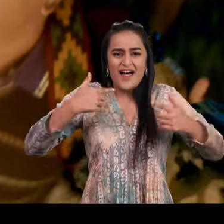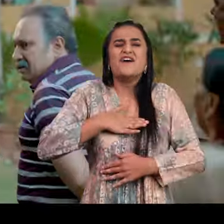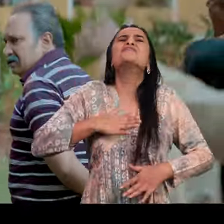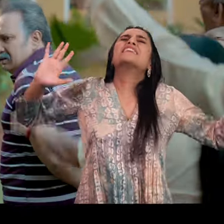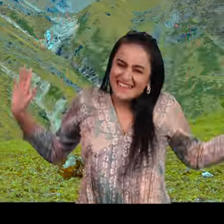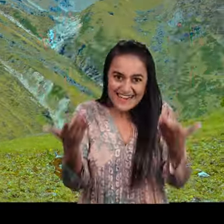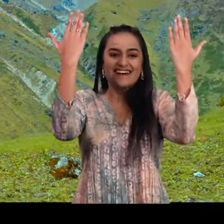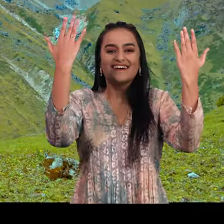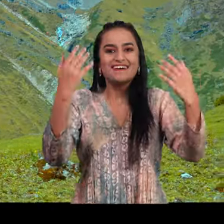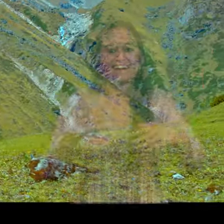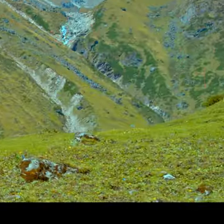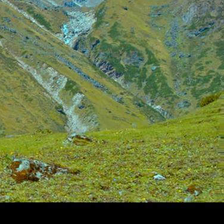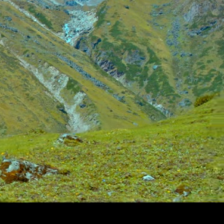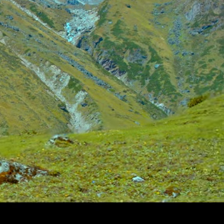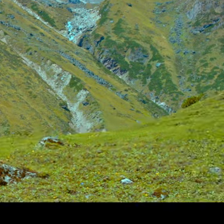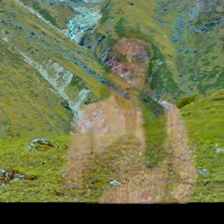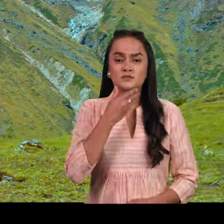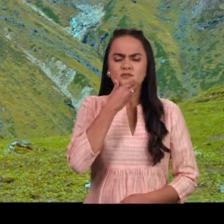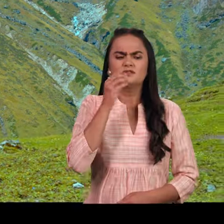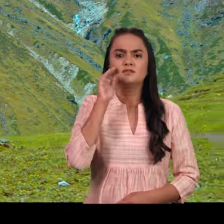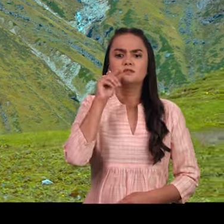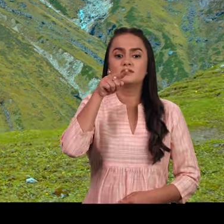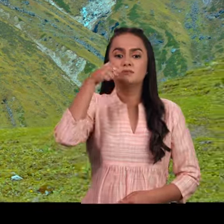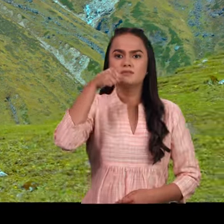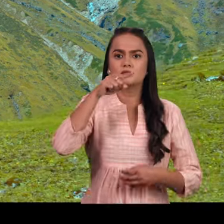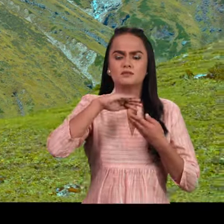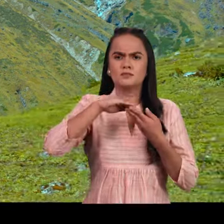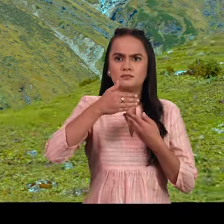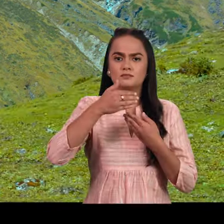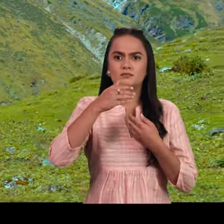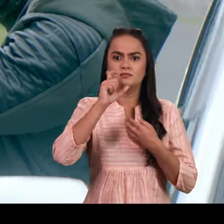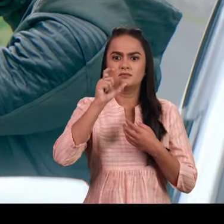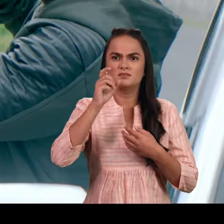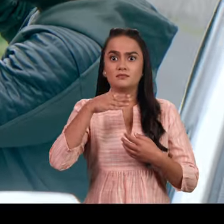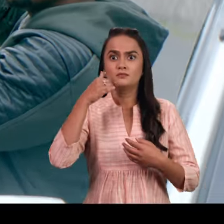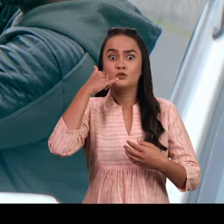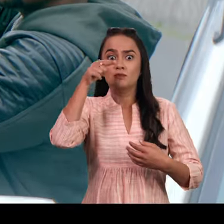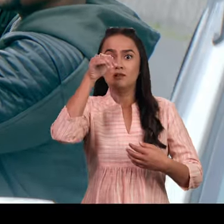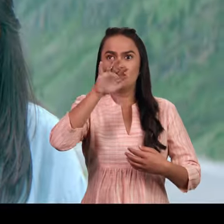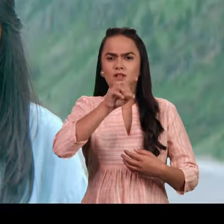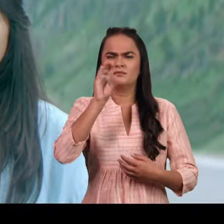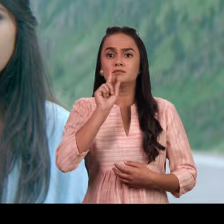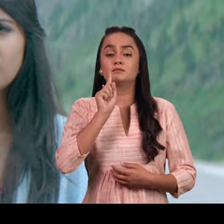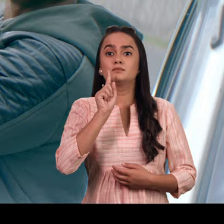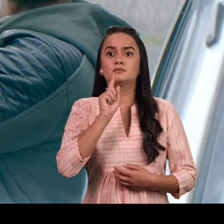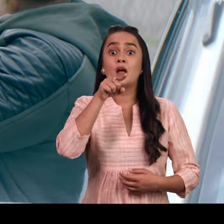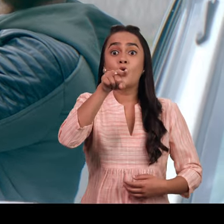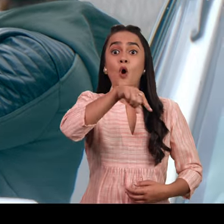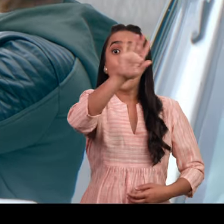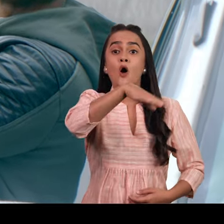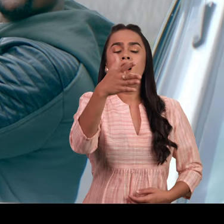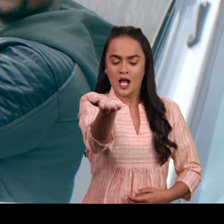અને ઘણું જીવો. અદિ, પેલી બેગમાં લેપટોપ, ક્રેડિટ કાર્ડ ને મોબાઈલ છે નહીં આપતો?